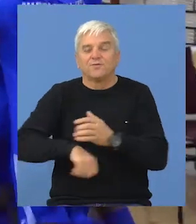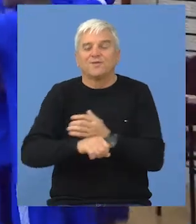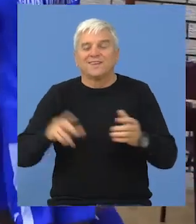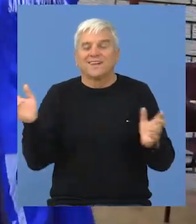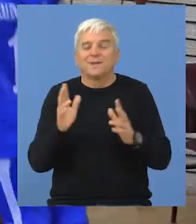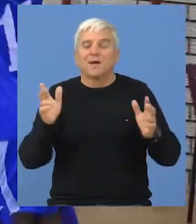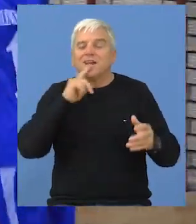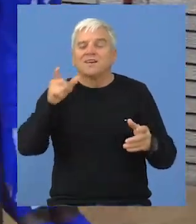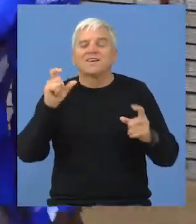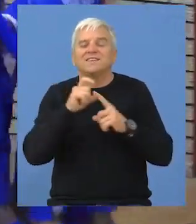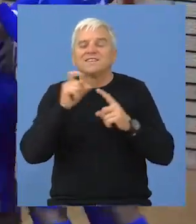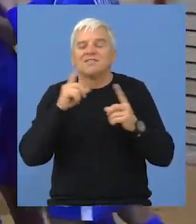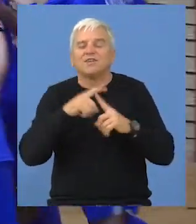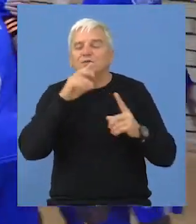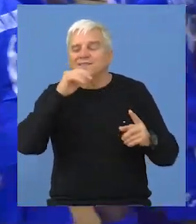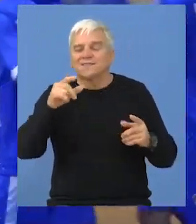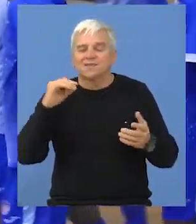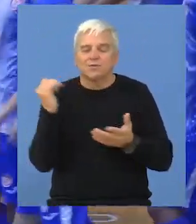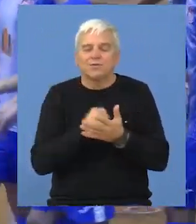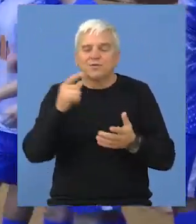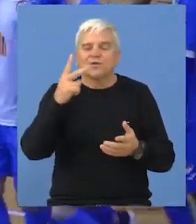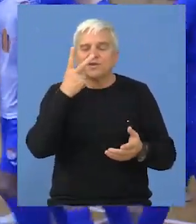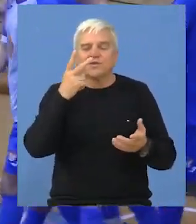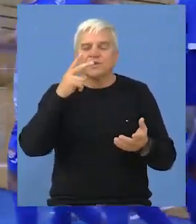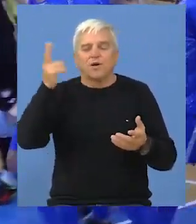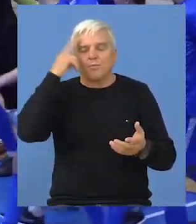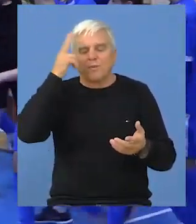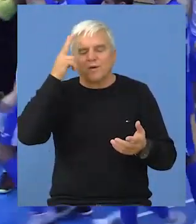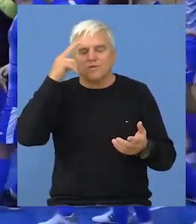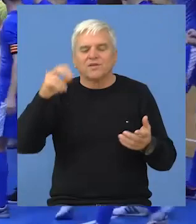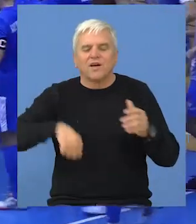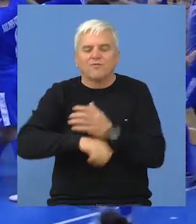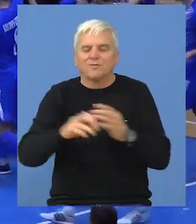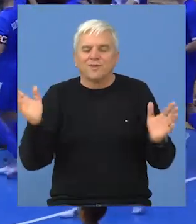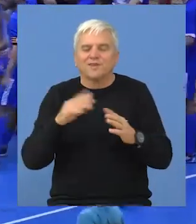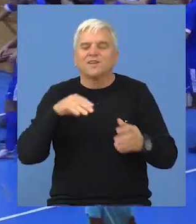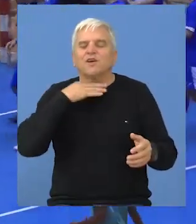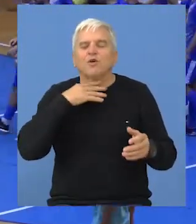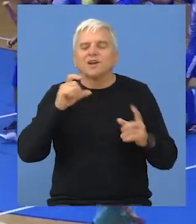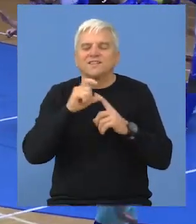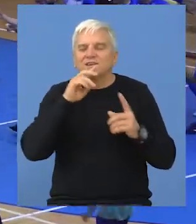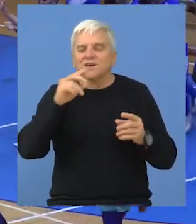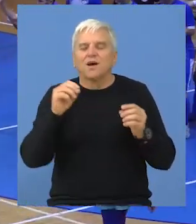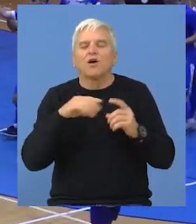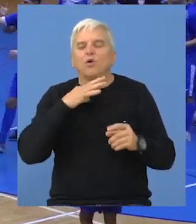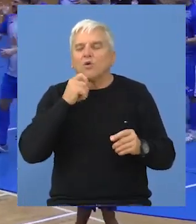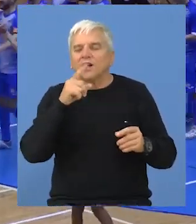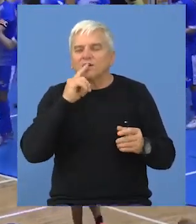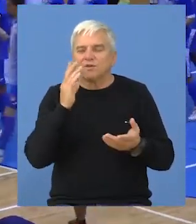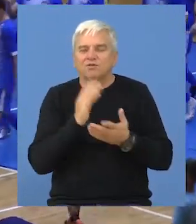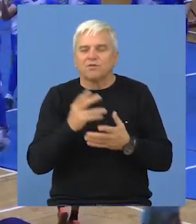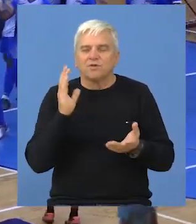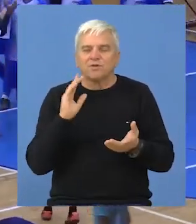Fucaleriji ekipe Saline Stuzla City osvajači su drugog memorialnog futsal turnira Goran Stoj Savljević Goga